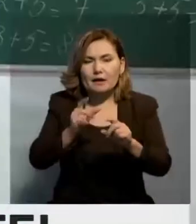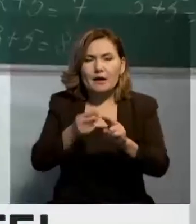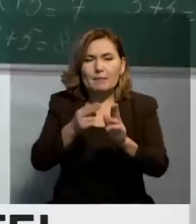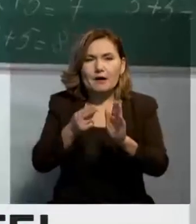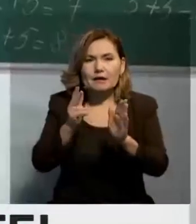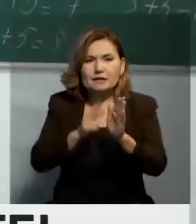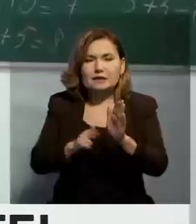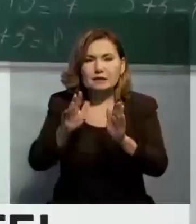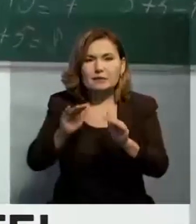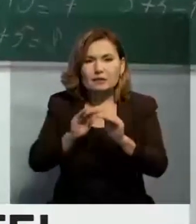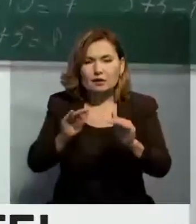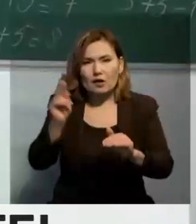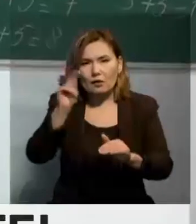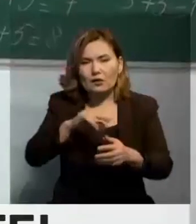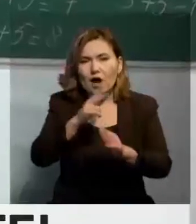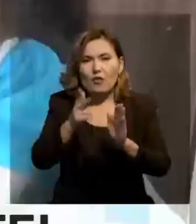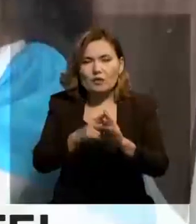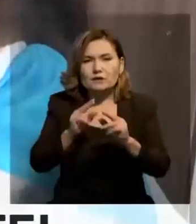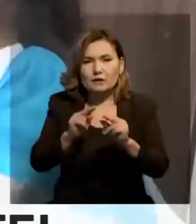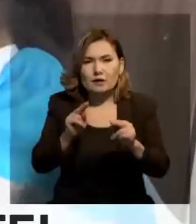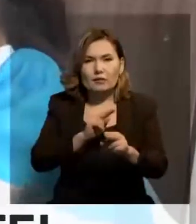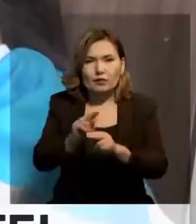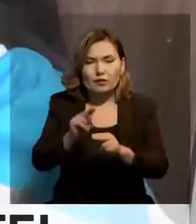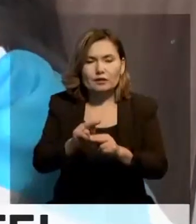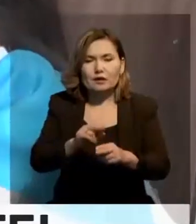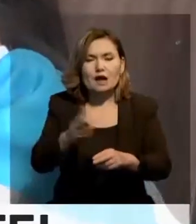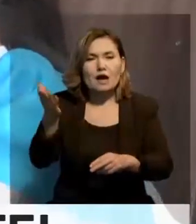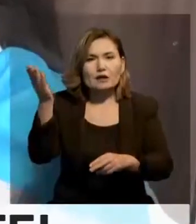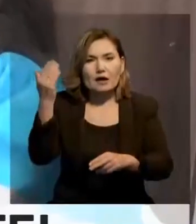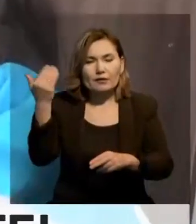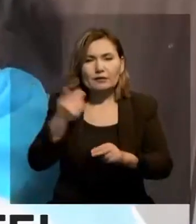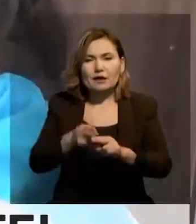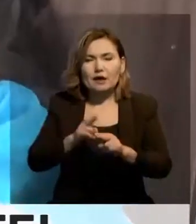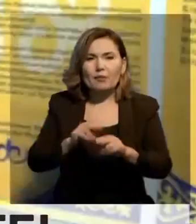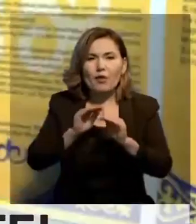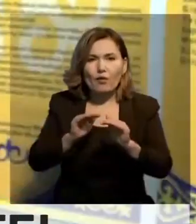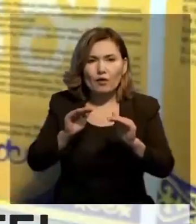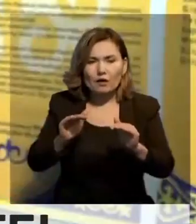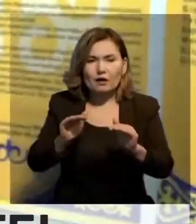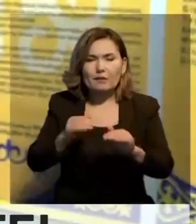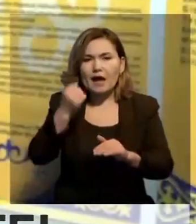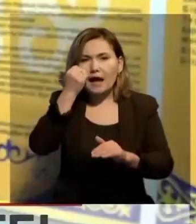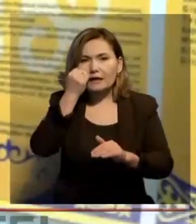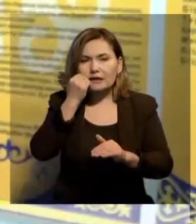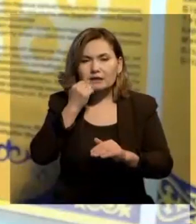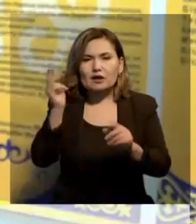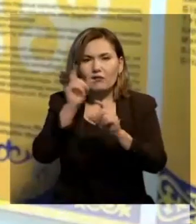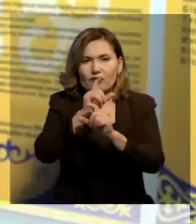85 оқушы білім алады. 18 мұғалім сабақ береді. Бұған дейін оқушыларымыз ескі